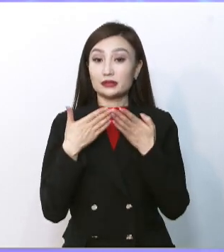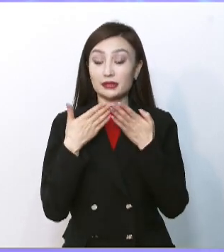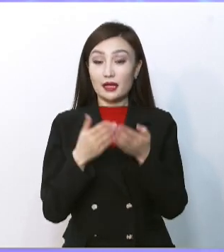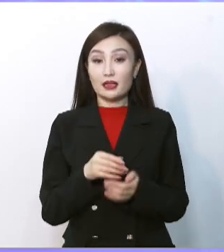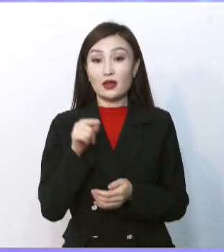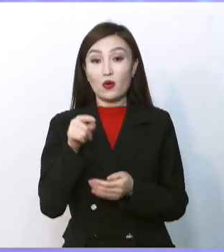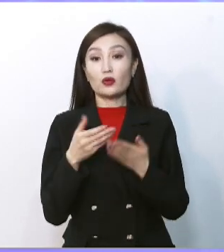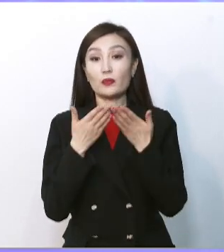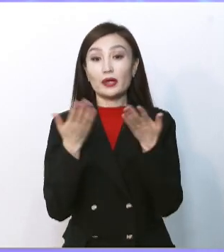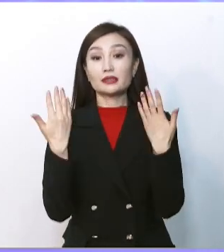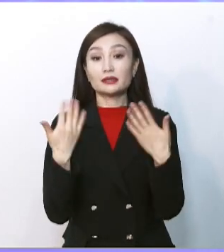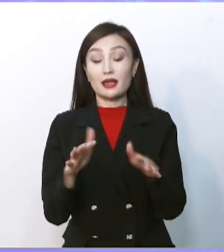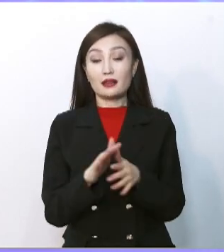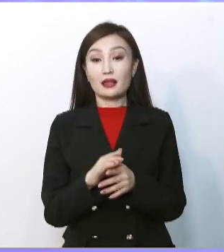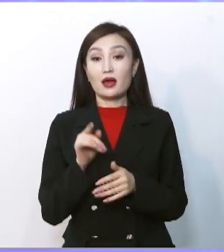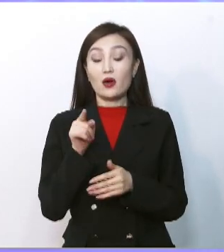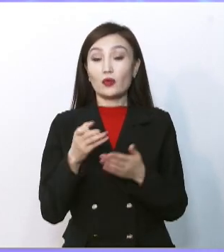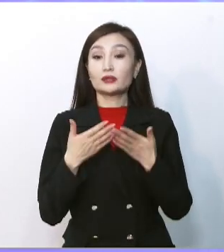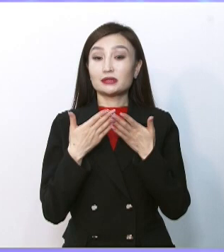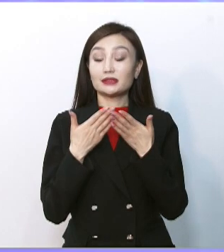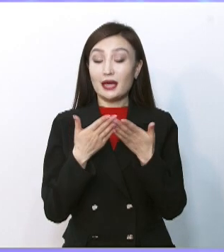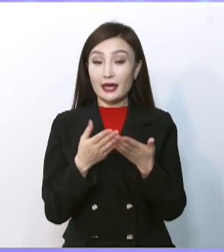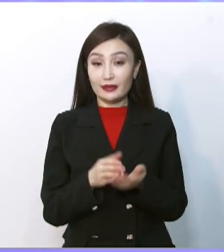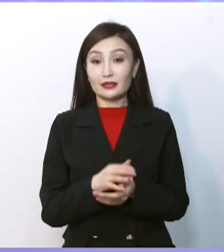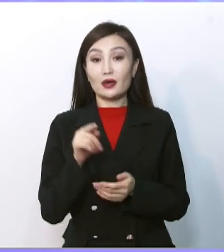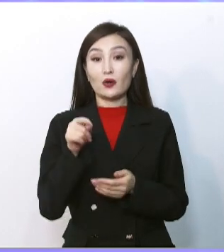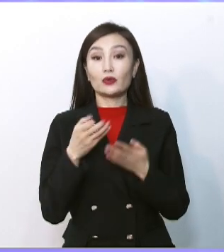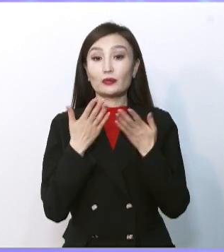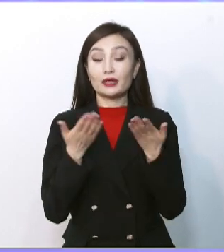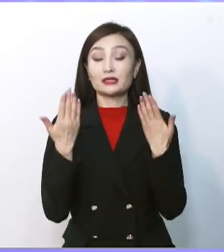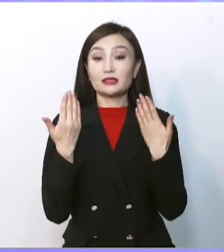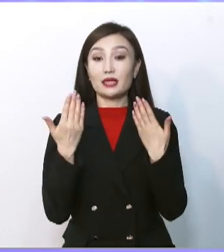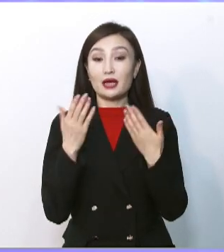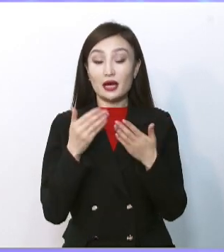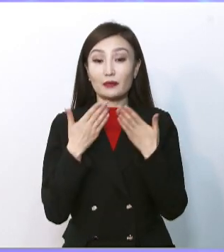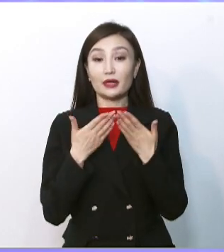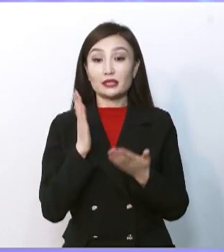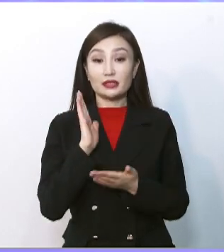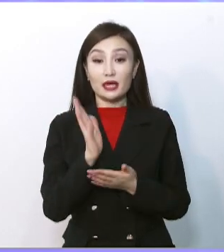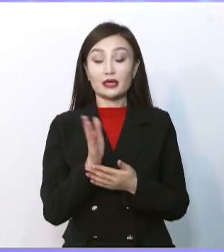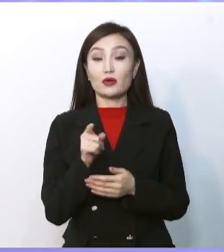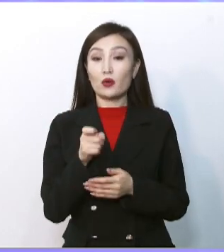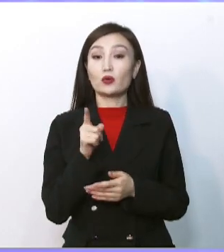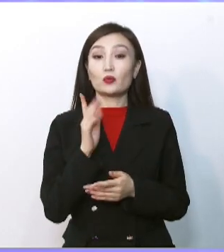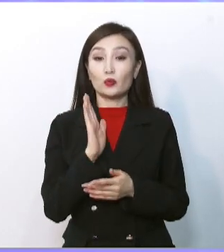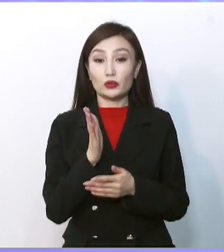он прочитал, он читает, он прочитает. Он будет